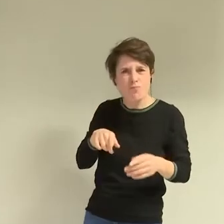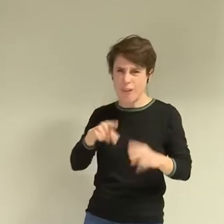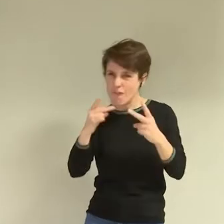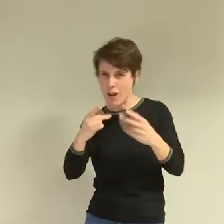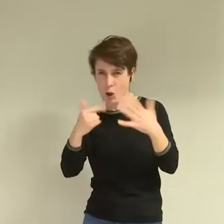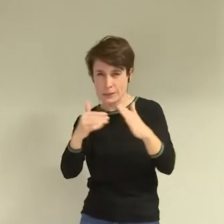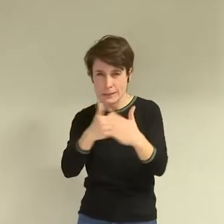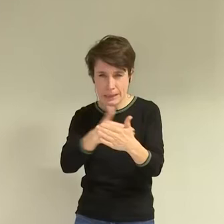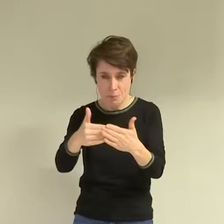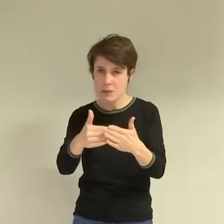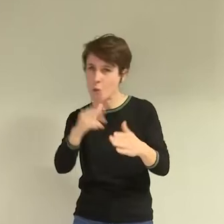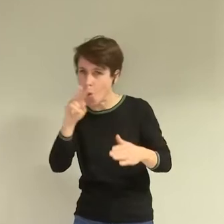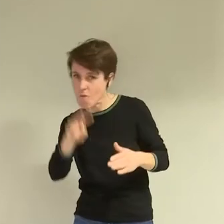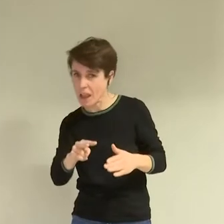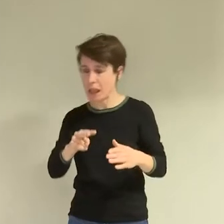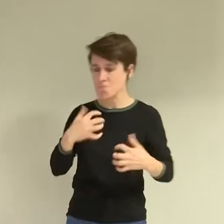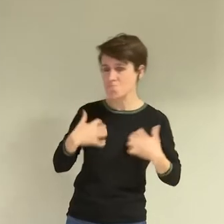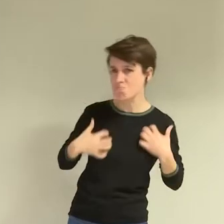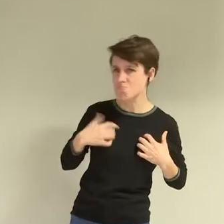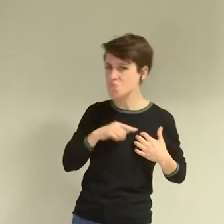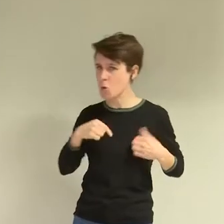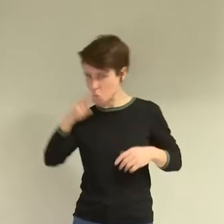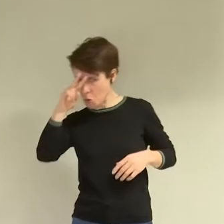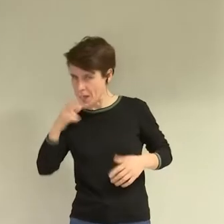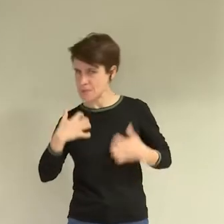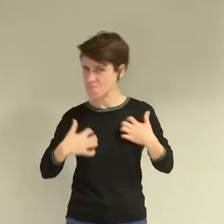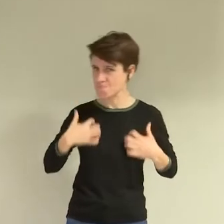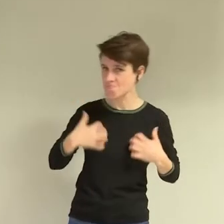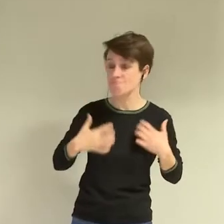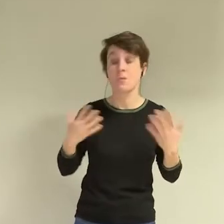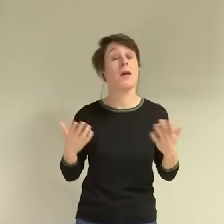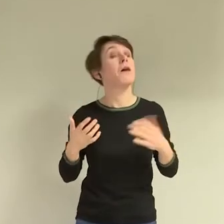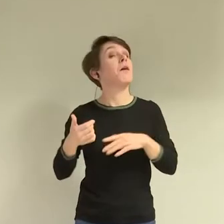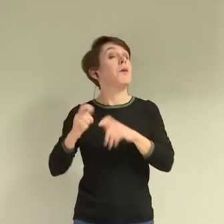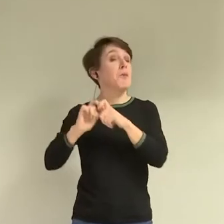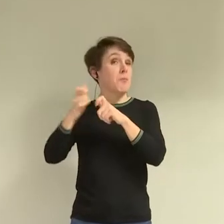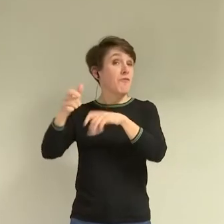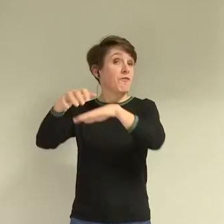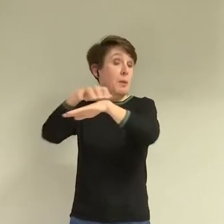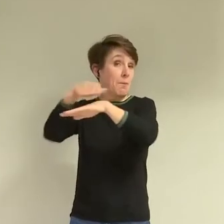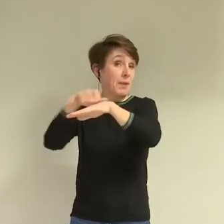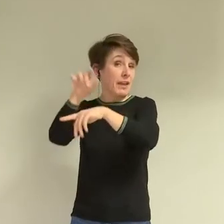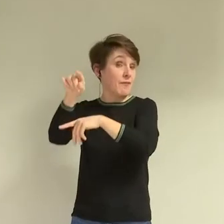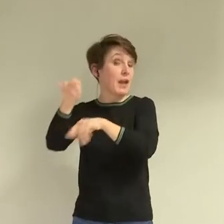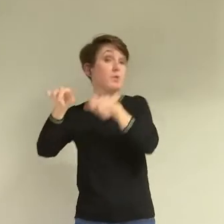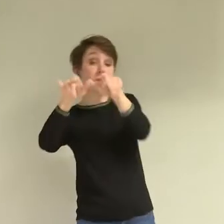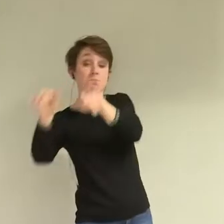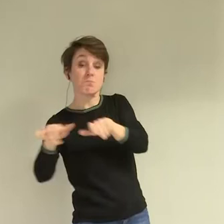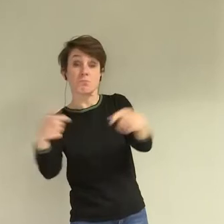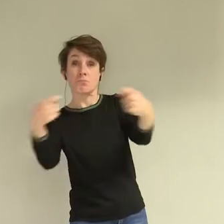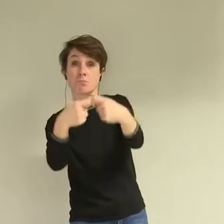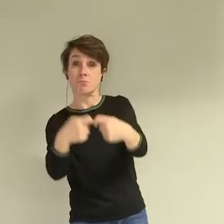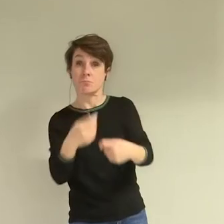l'équilibré budgétaire globale le préfet dans sa mission de contrôle de légalité et éventuellement les juridictions administratives